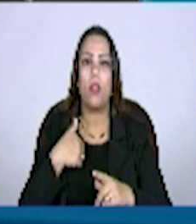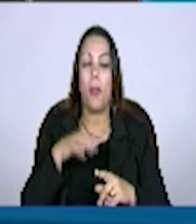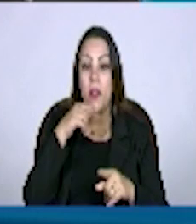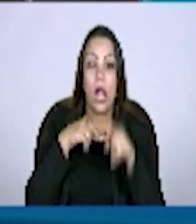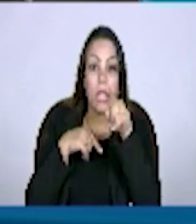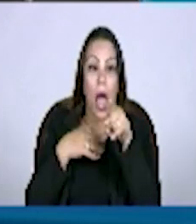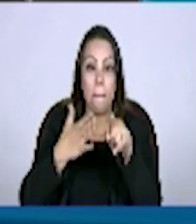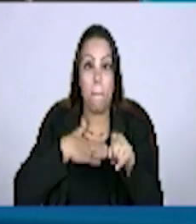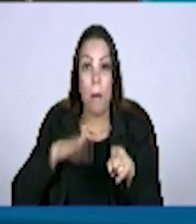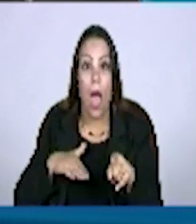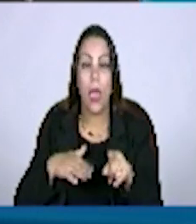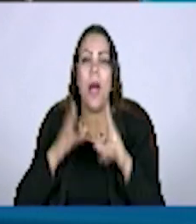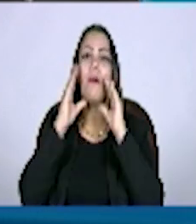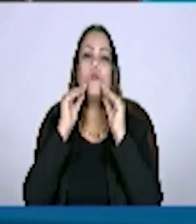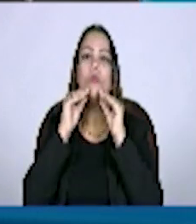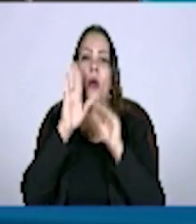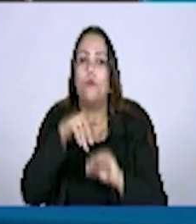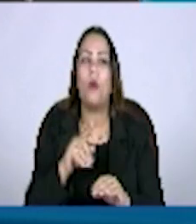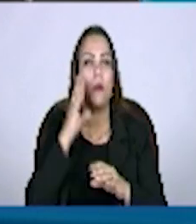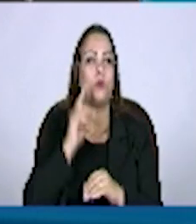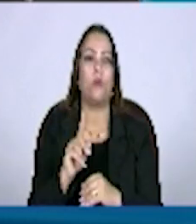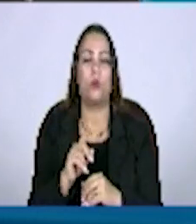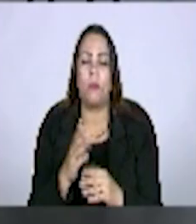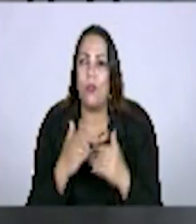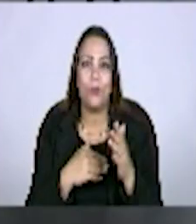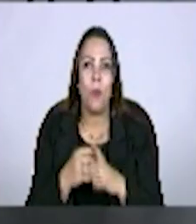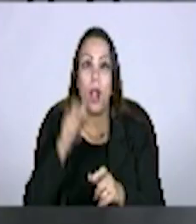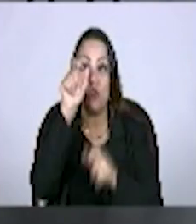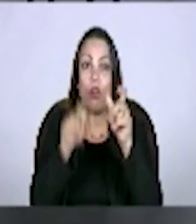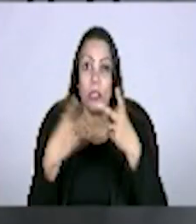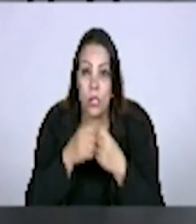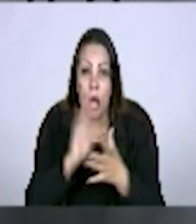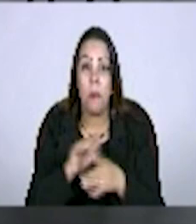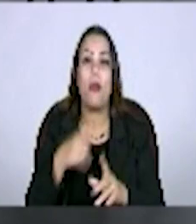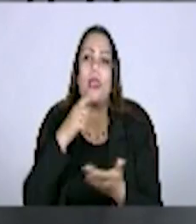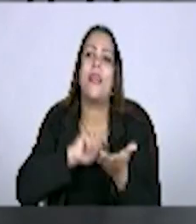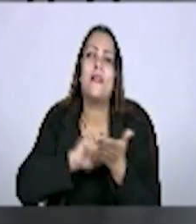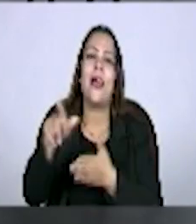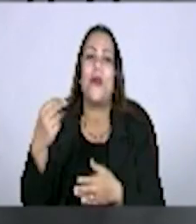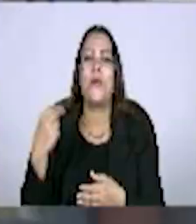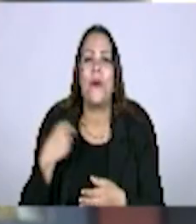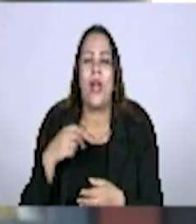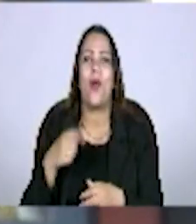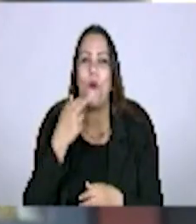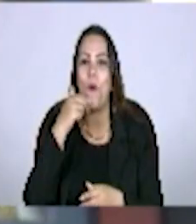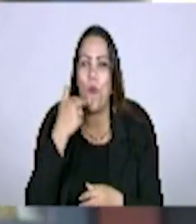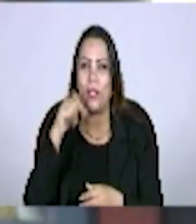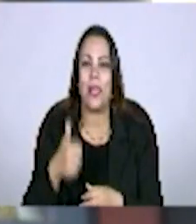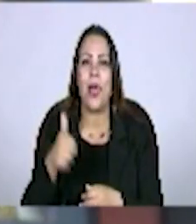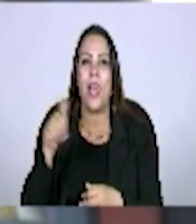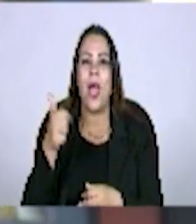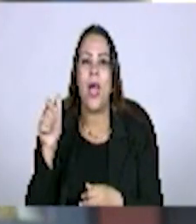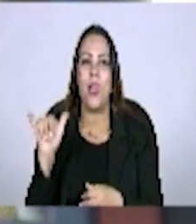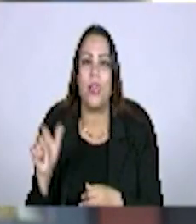سعادتي لا باشخاص ولا بمقتنيات او اشياء دي الرساله اللي كان عايز يقولها ل لنا النهارده